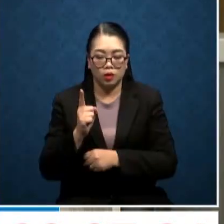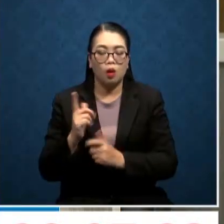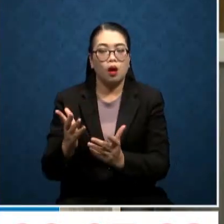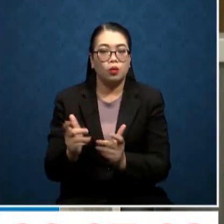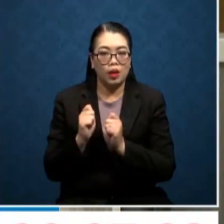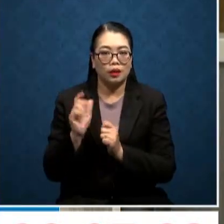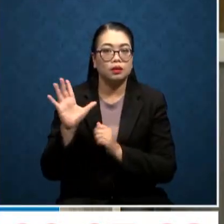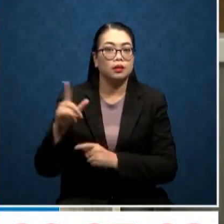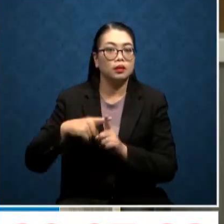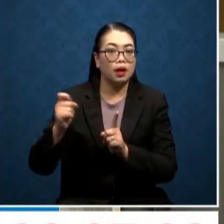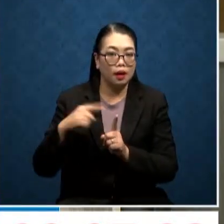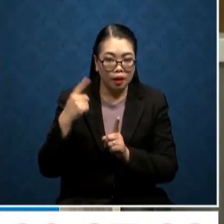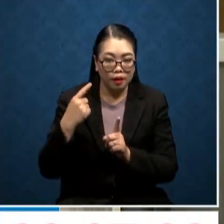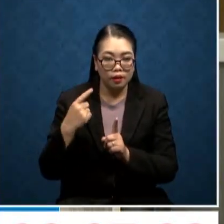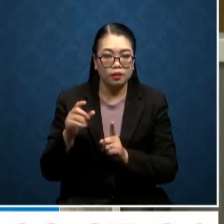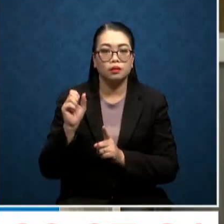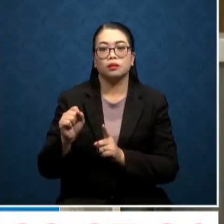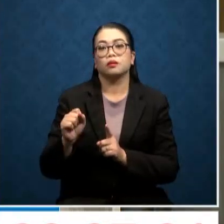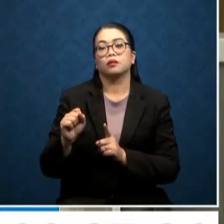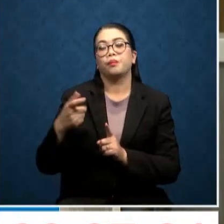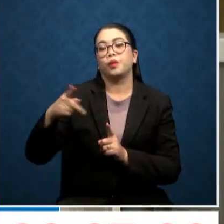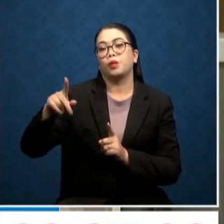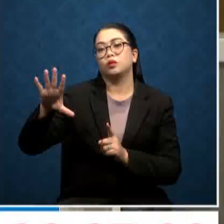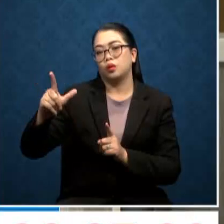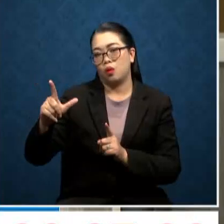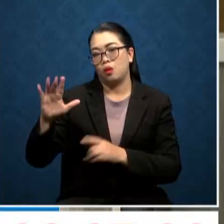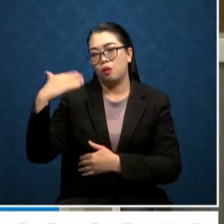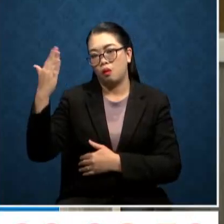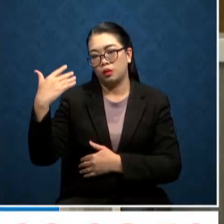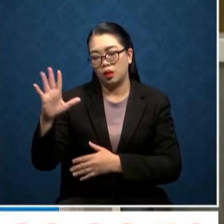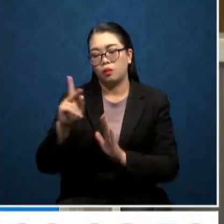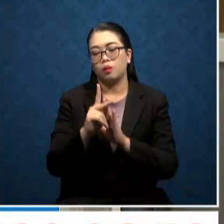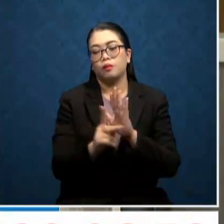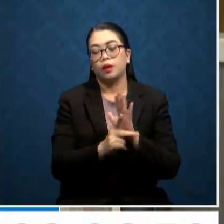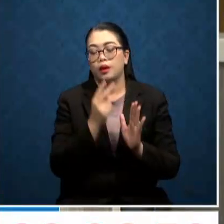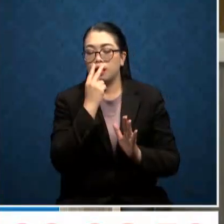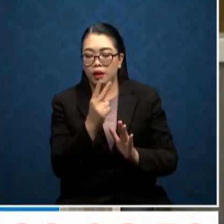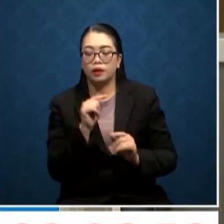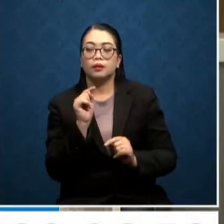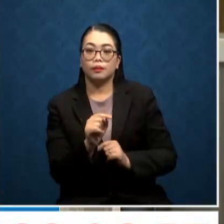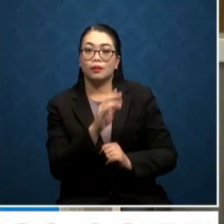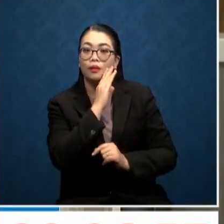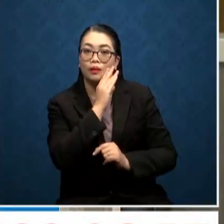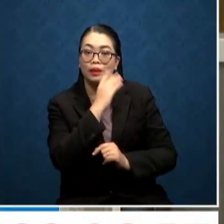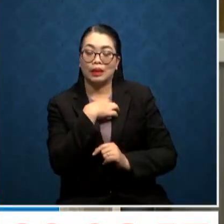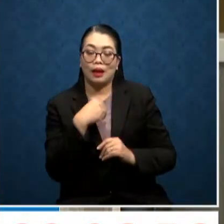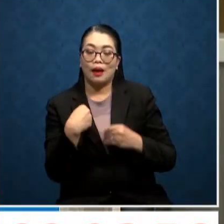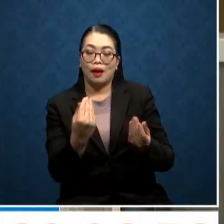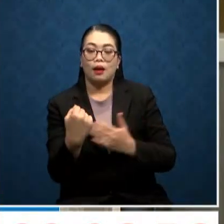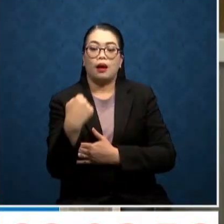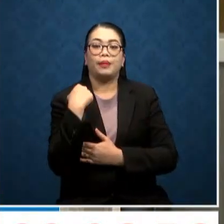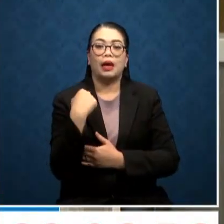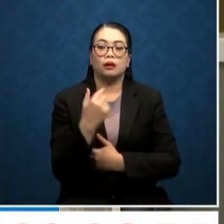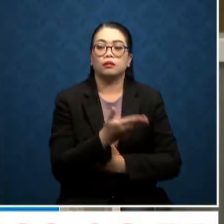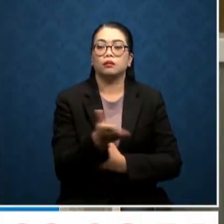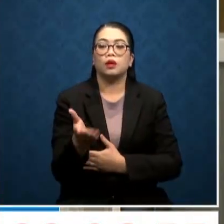าตนะครับจากปปช.ซะก่อนกฎหมายฉบับนี้เรามองเห็นว่าถ้าสู้ว่าจะให้อำนาจของปปท.เลยเ